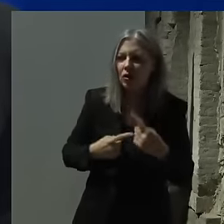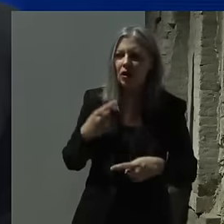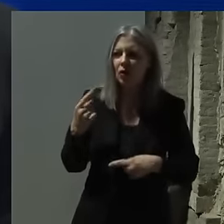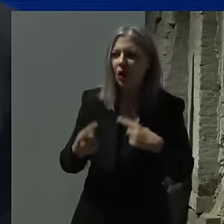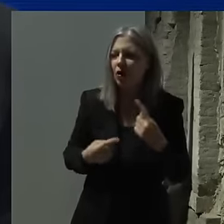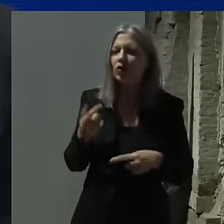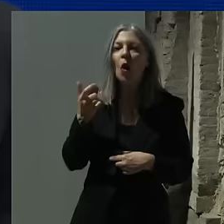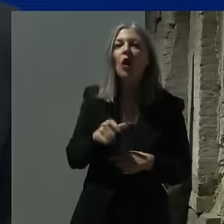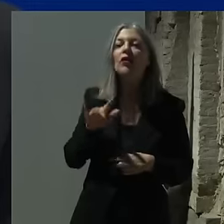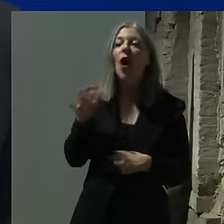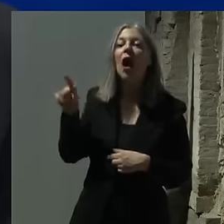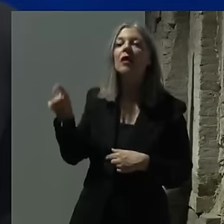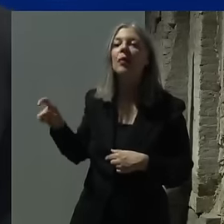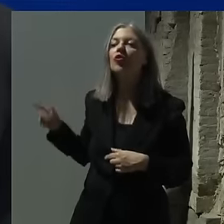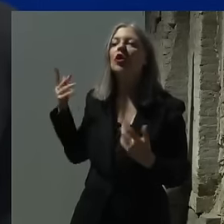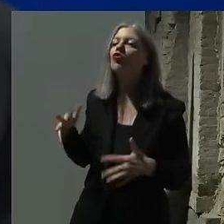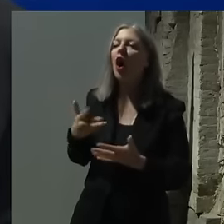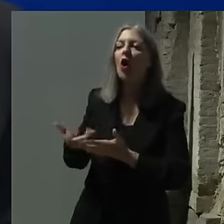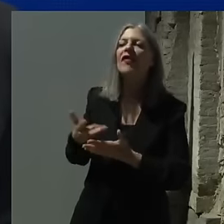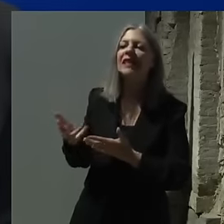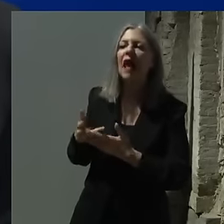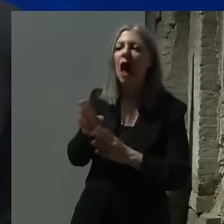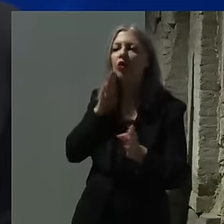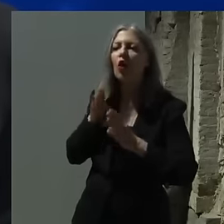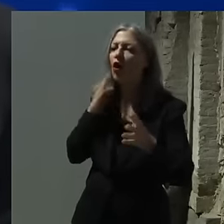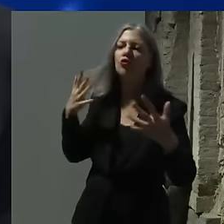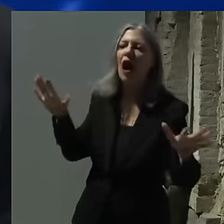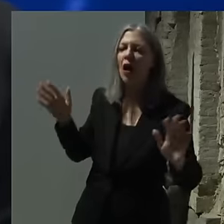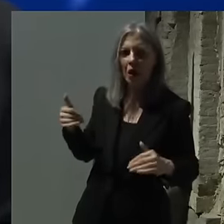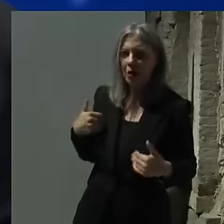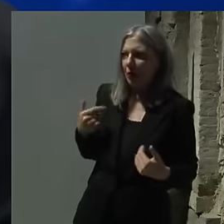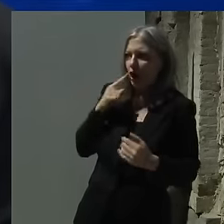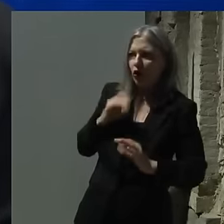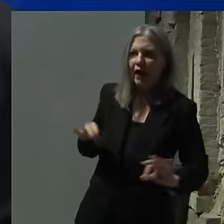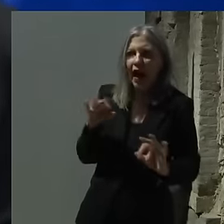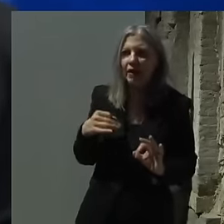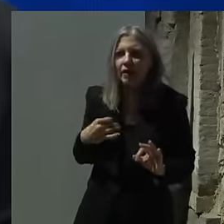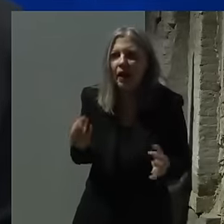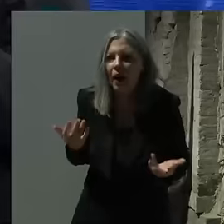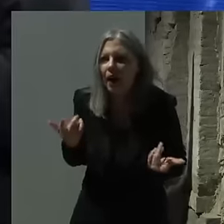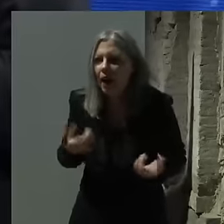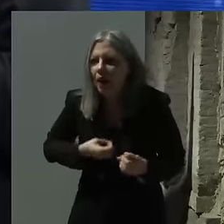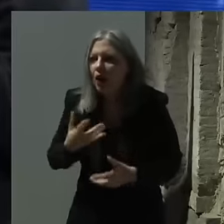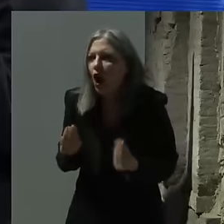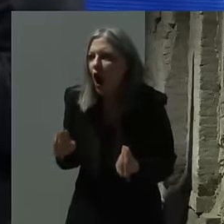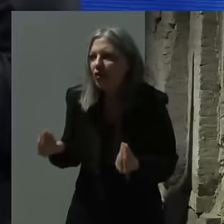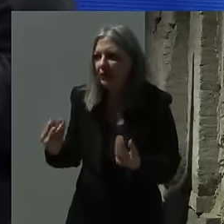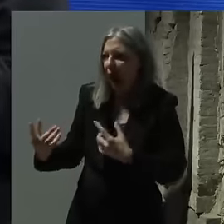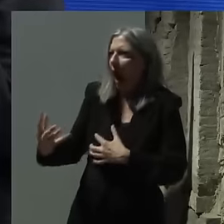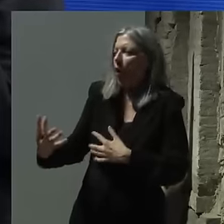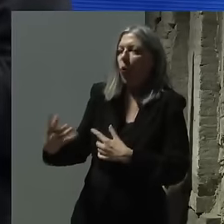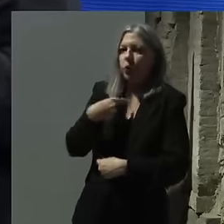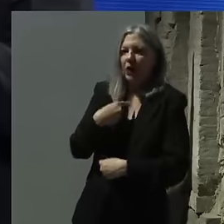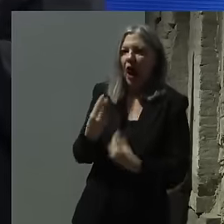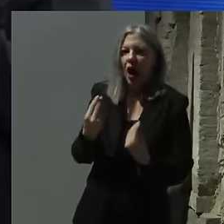già confessato oppure avessero già confessato. Io continuavo a dire che non sapevo nulla, perché non sapevo di cosa mi avessero accusato